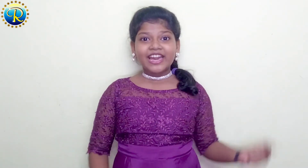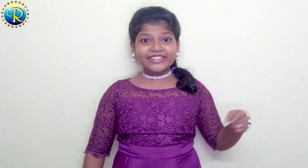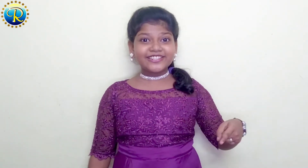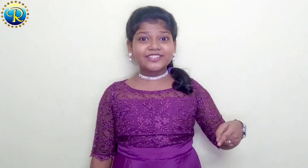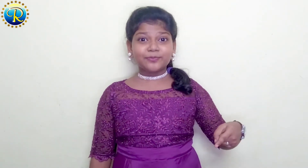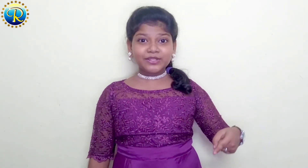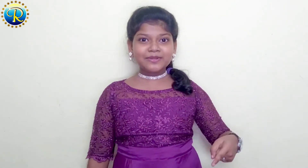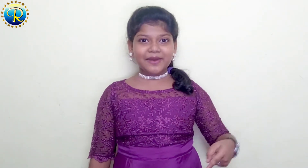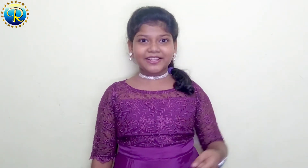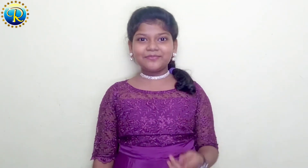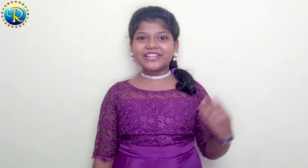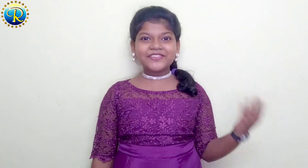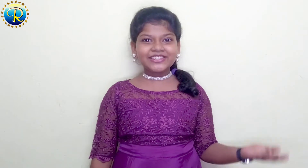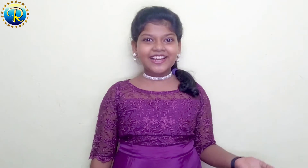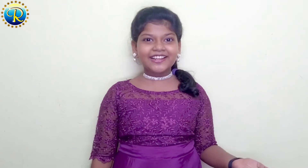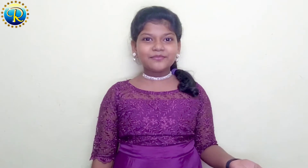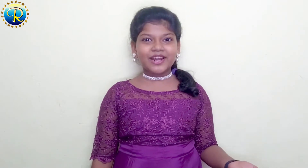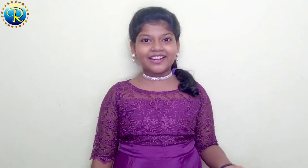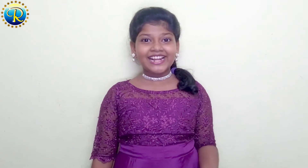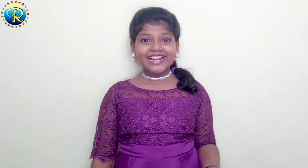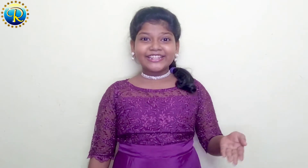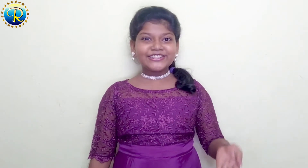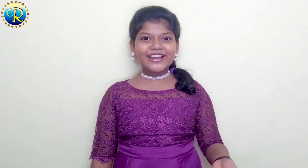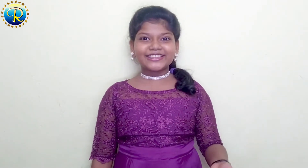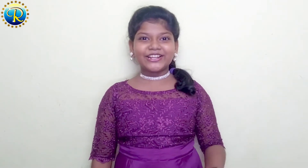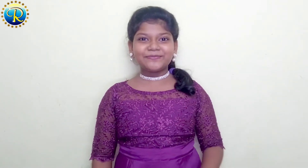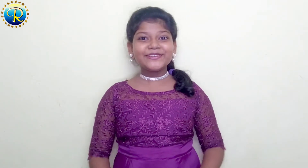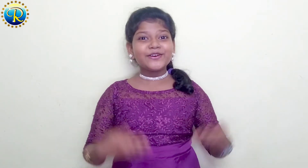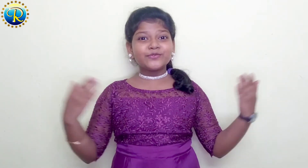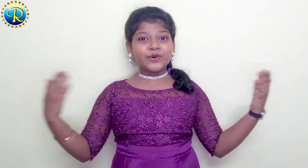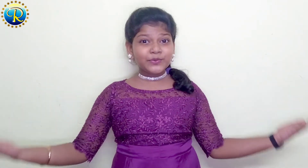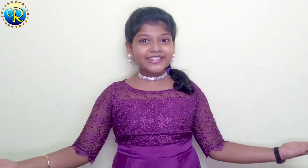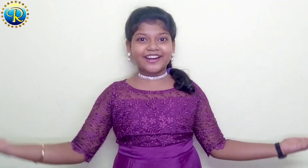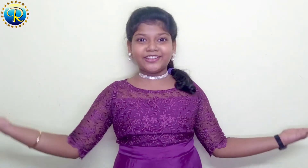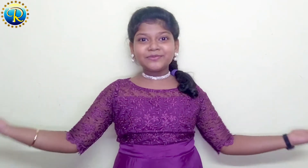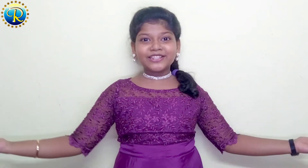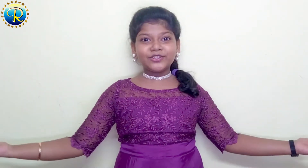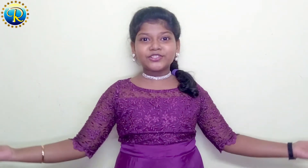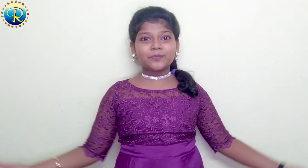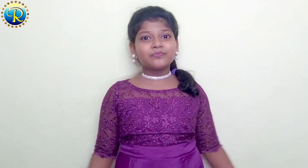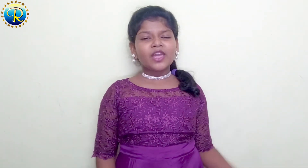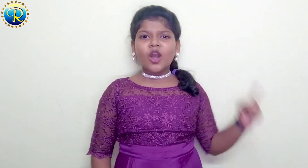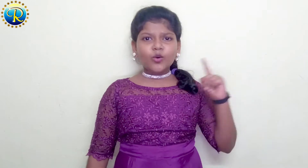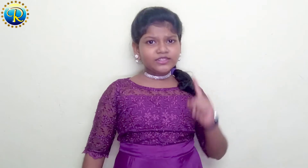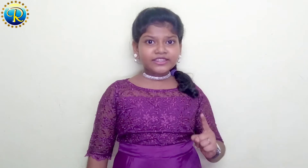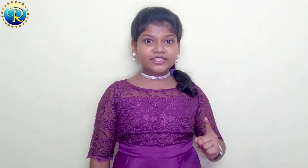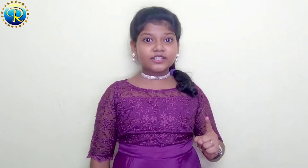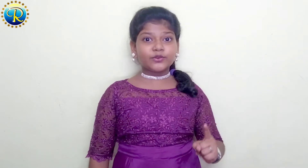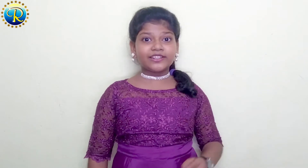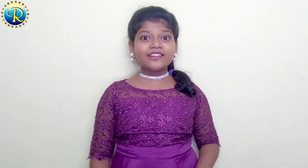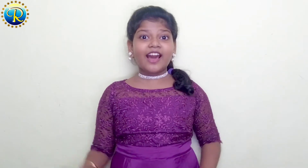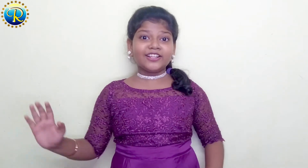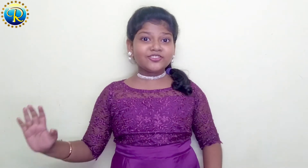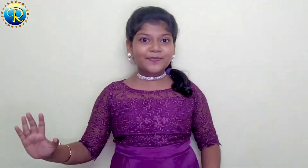इन्र सेप्टेवर्मादं इरवत्ती आरामना, इन्रे येट्टलेप्वू, वोवोरे नालू संदोष्ण, उन्न्न